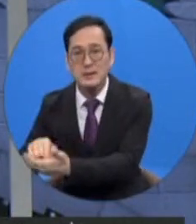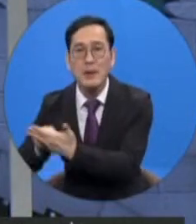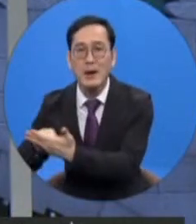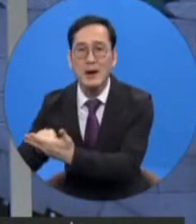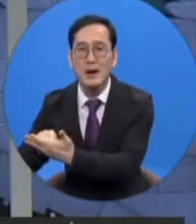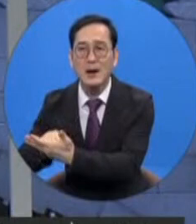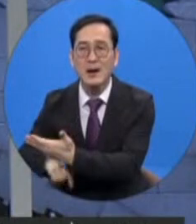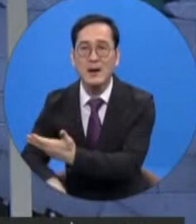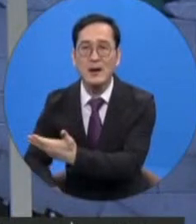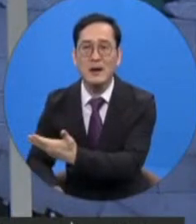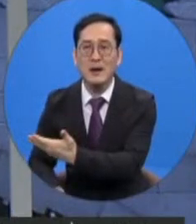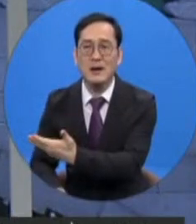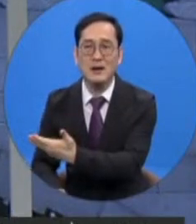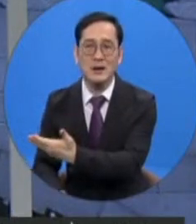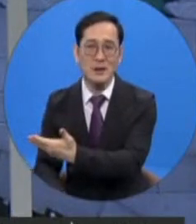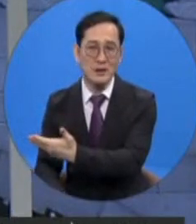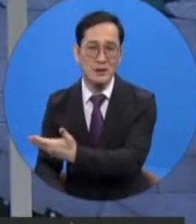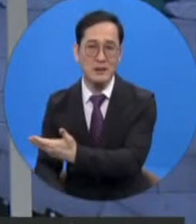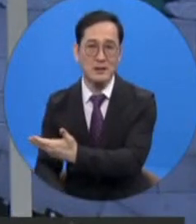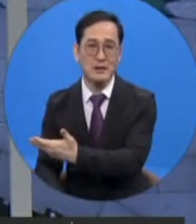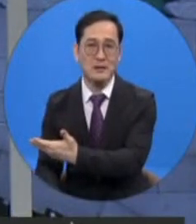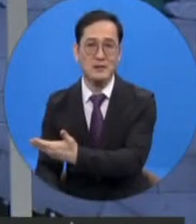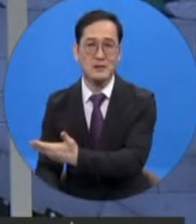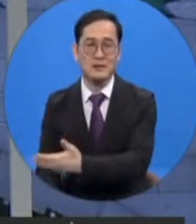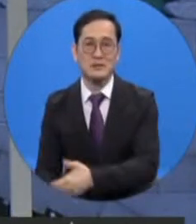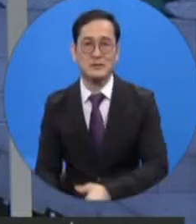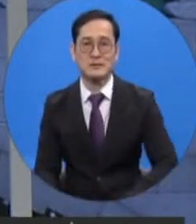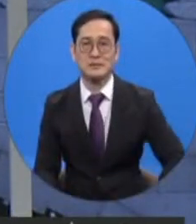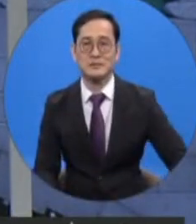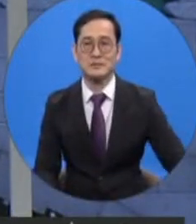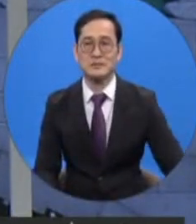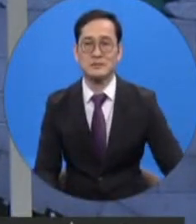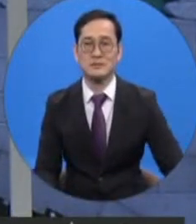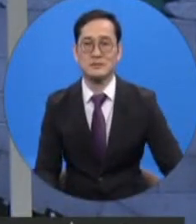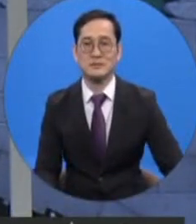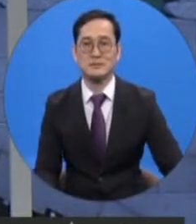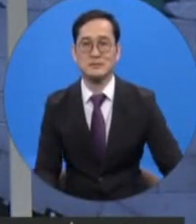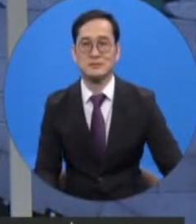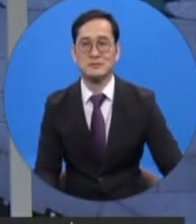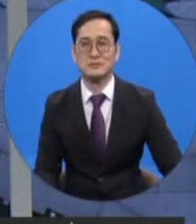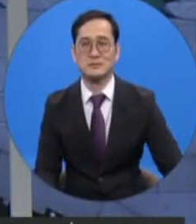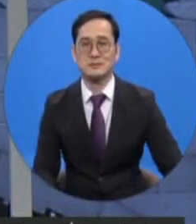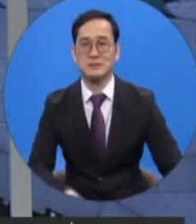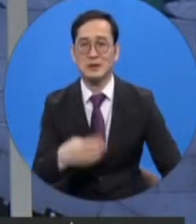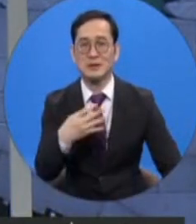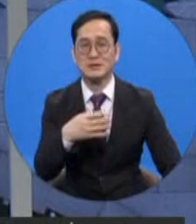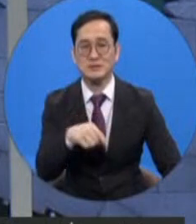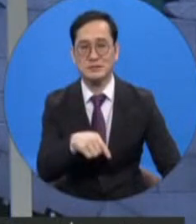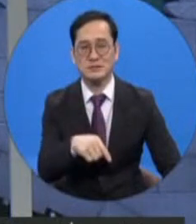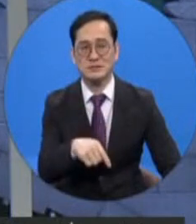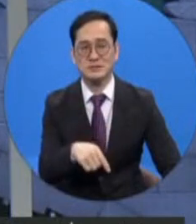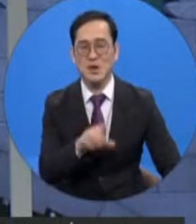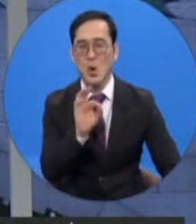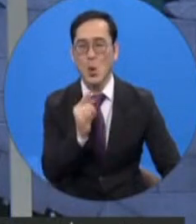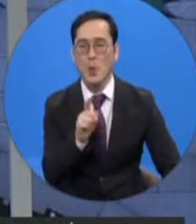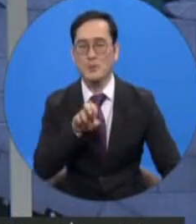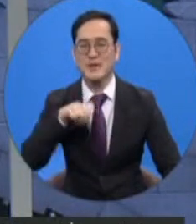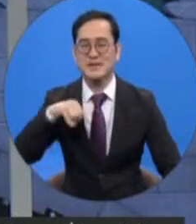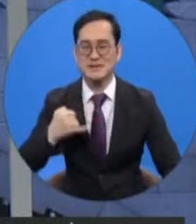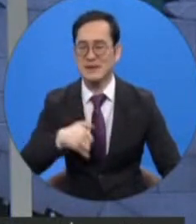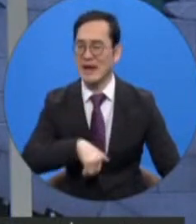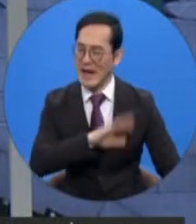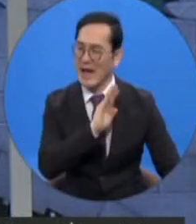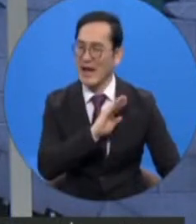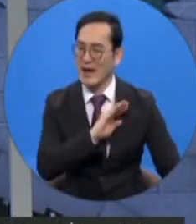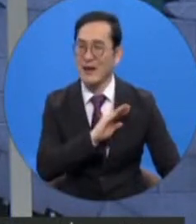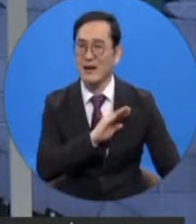뜻하는 문구가 적혀 있었고 정익준 변호사님 특히 네. 2019년 6월에 이 이재명 후보의 장남이 올린 글 오피나 갈까라는 그 글의